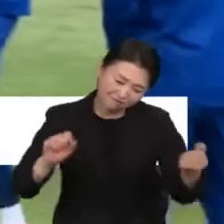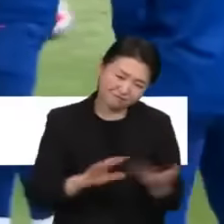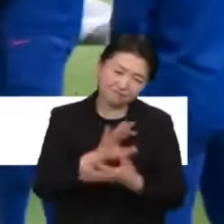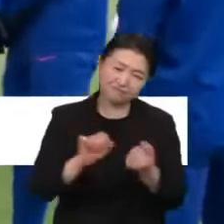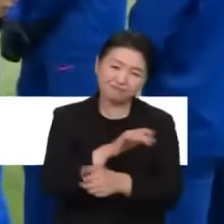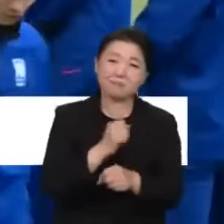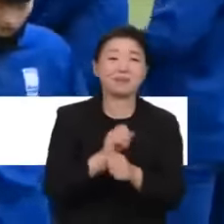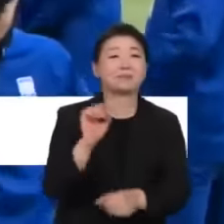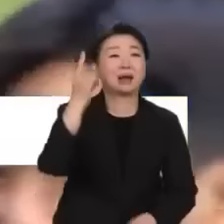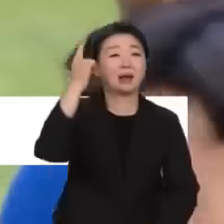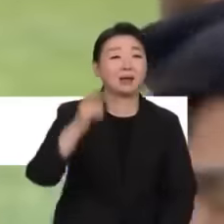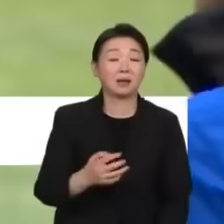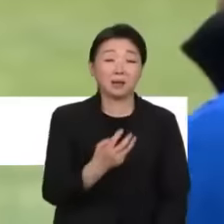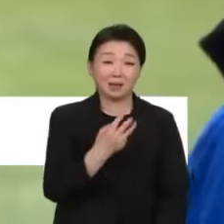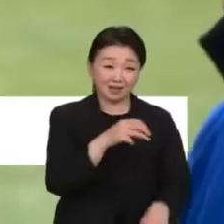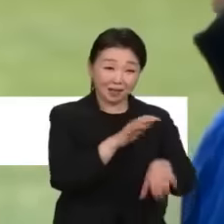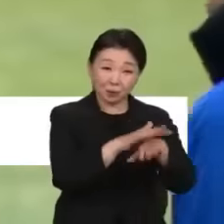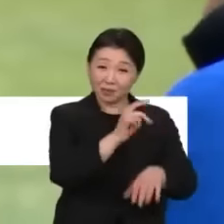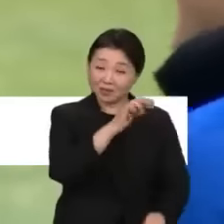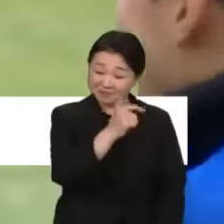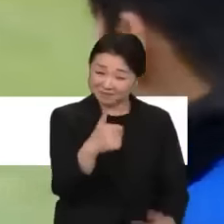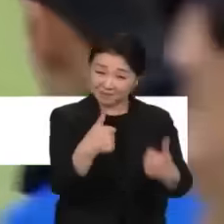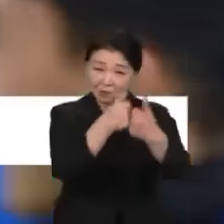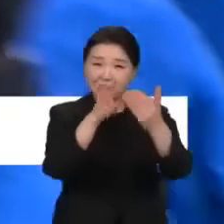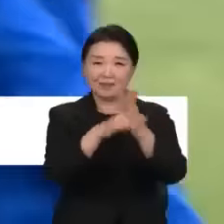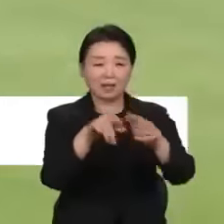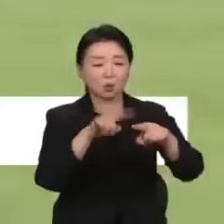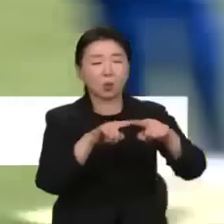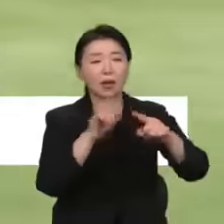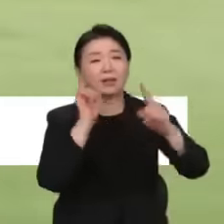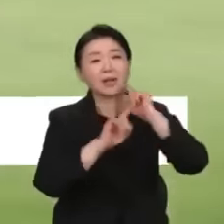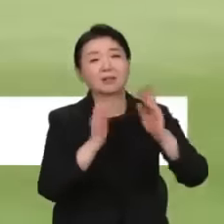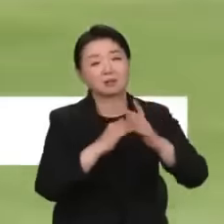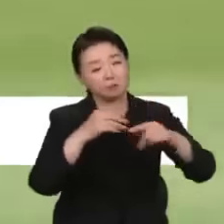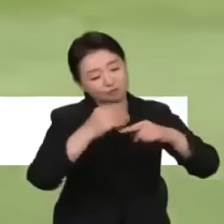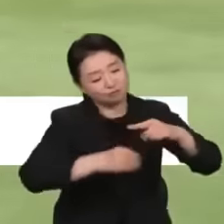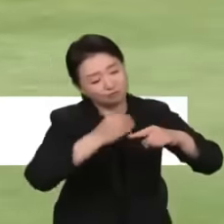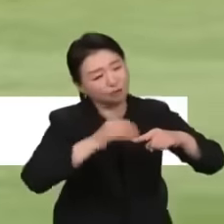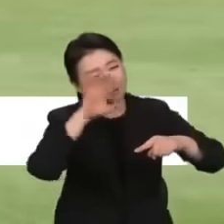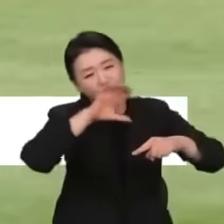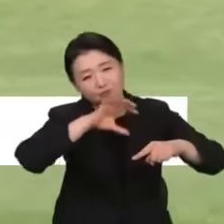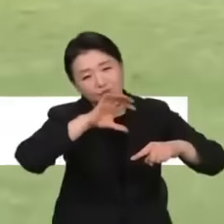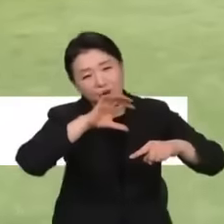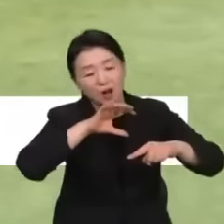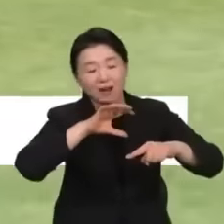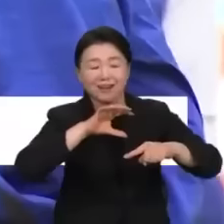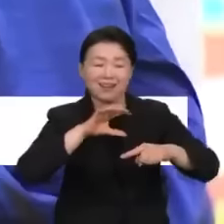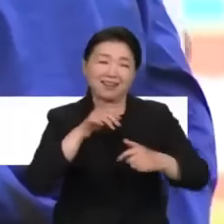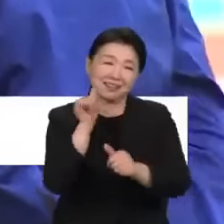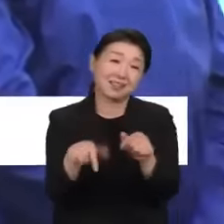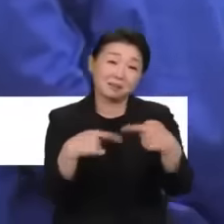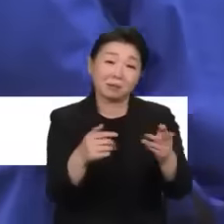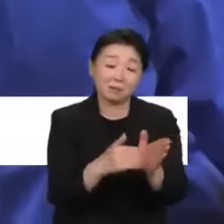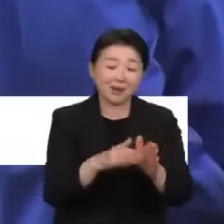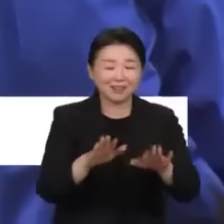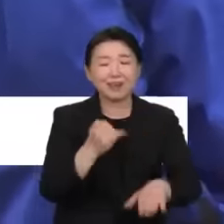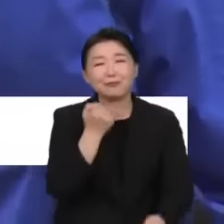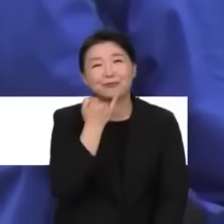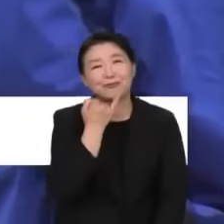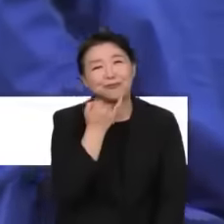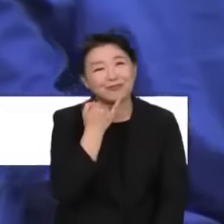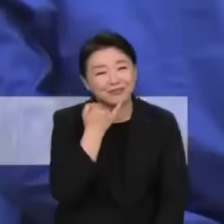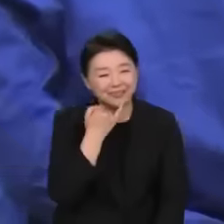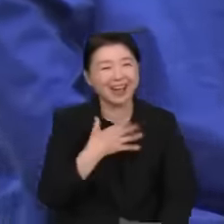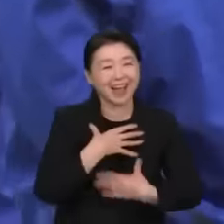했습니다. 손흥민은 충돌 과정에서 손가락을 다쳐 붕대를 감은 채 훈련하고 경기했는데 이젠 괜찮다며